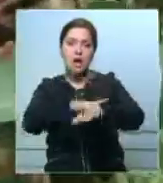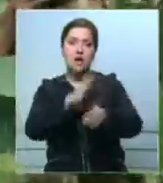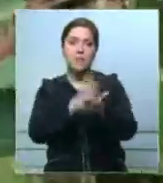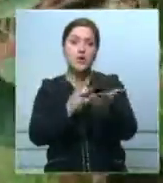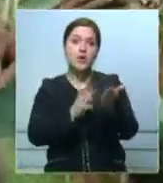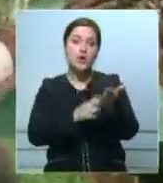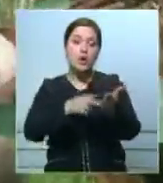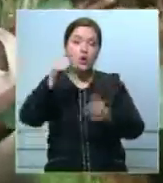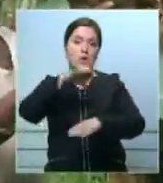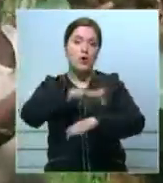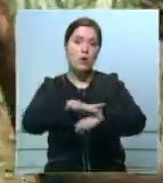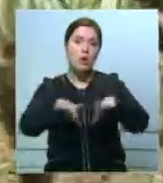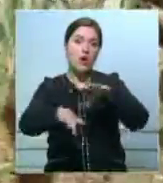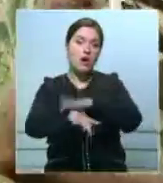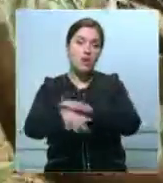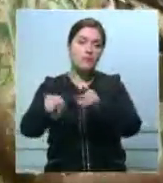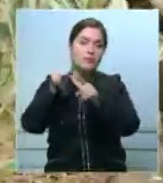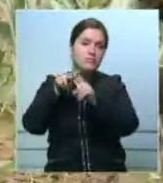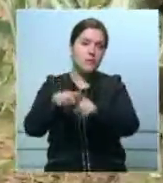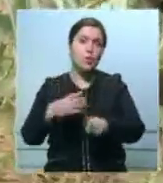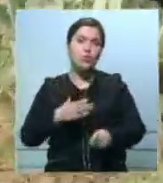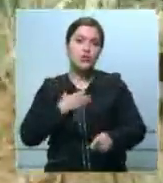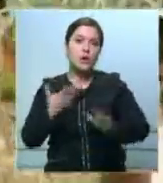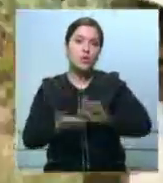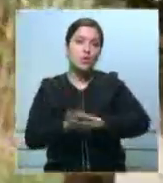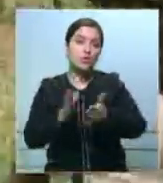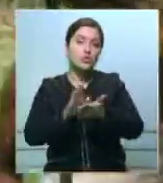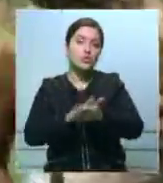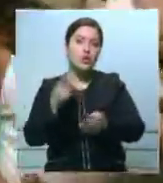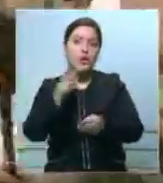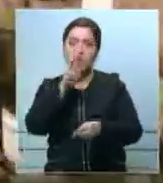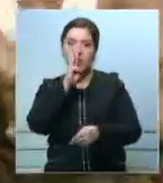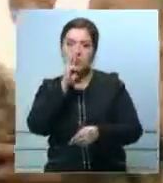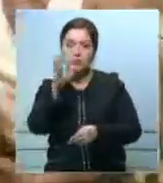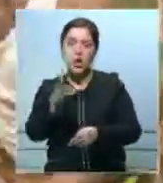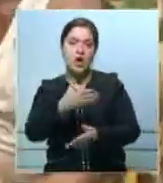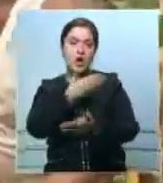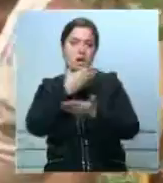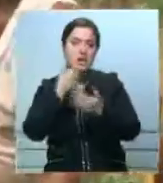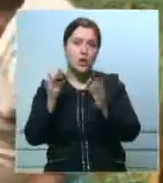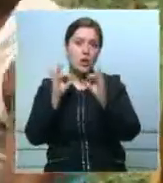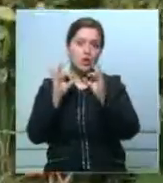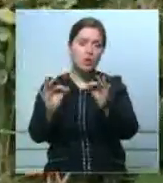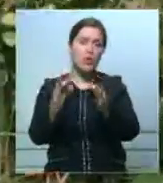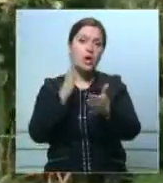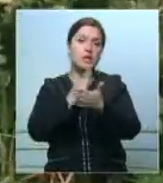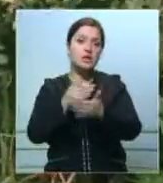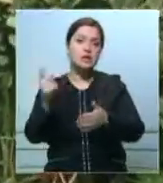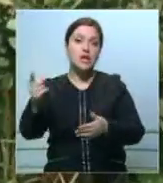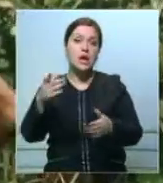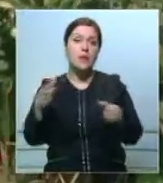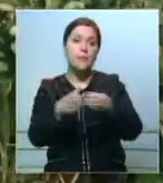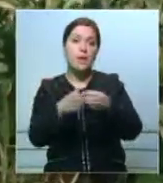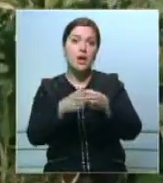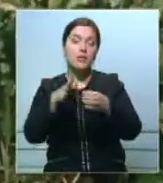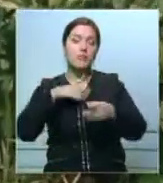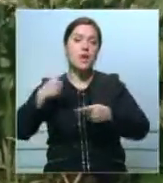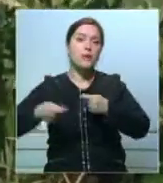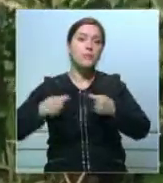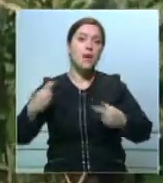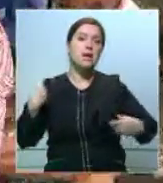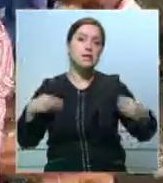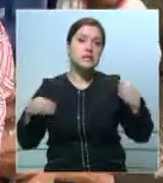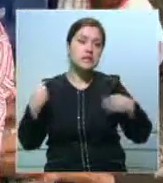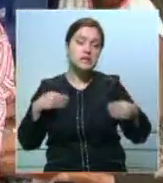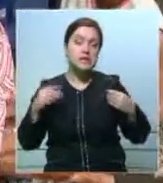следствия, люди на этих предприятиях работали в ужасающих условиях, часто не получая зарплаты. В основном эти компании занимались